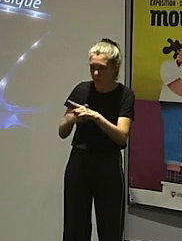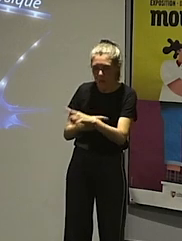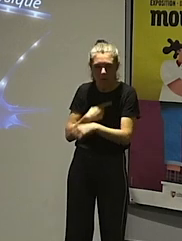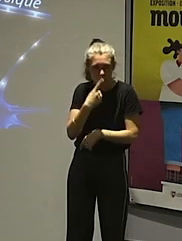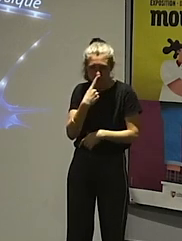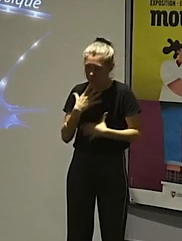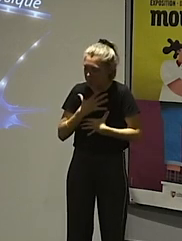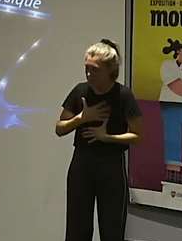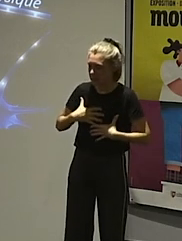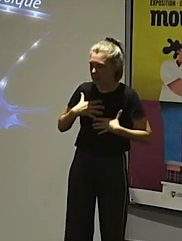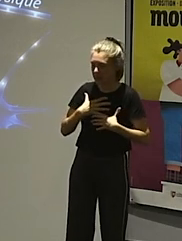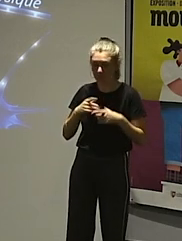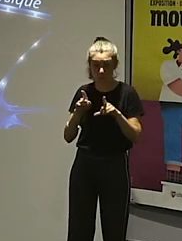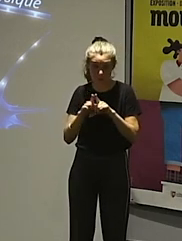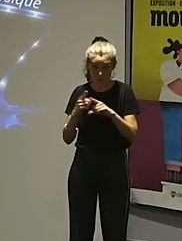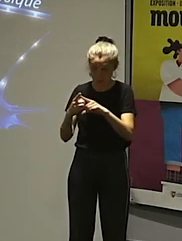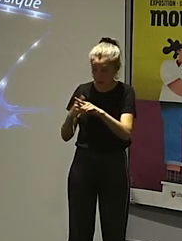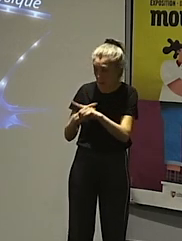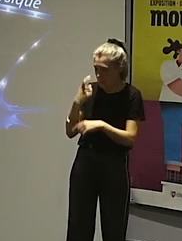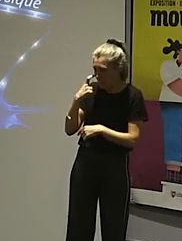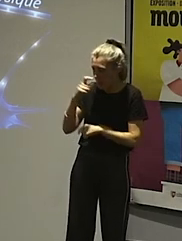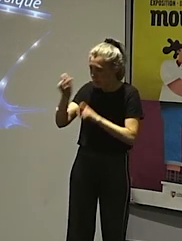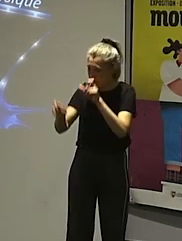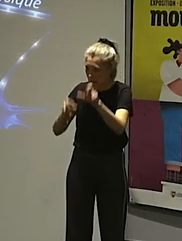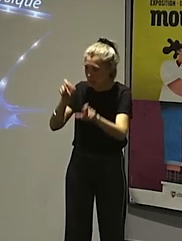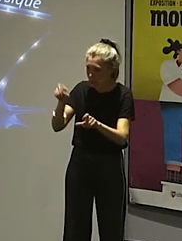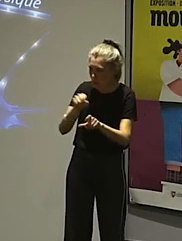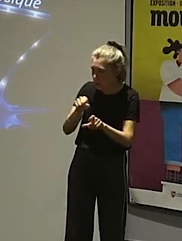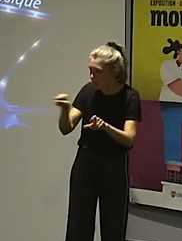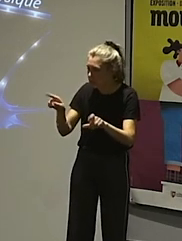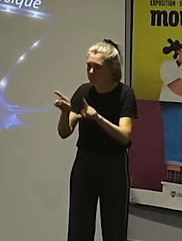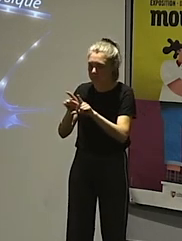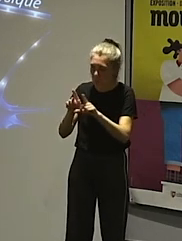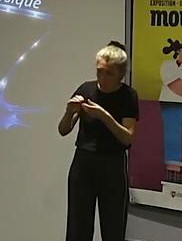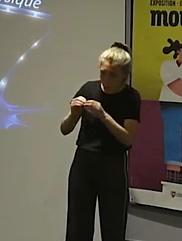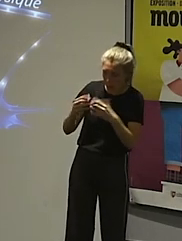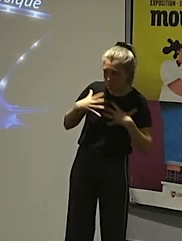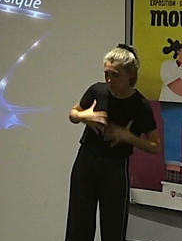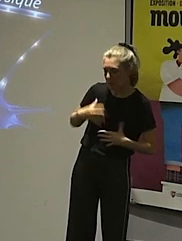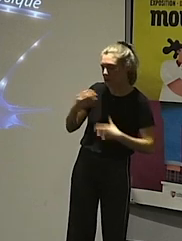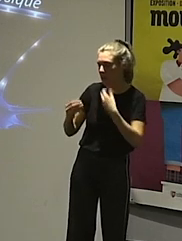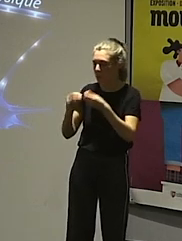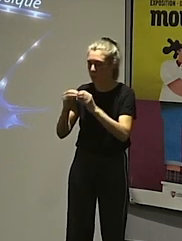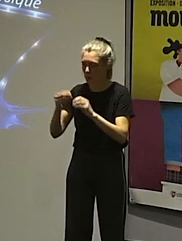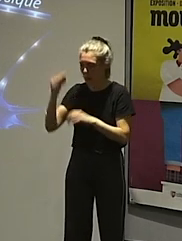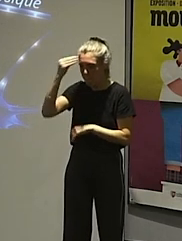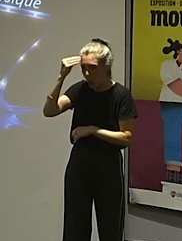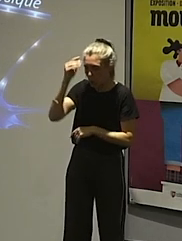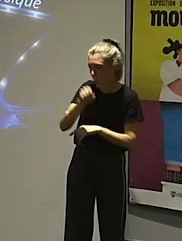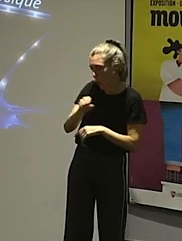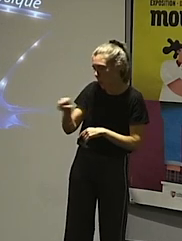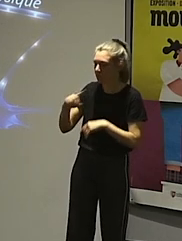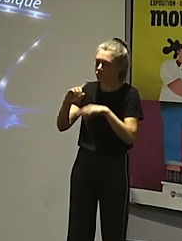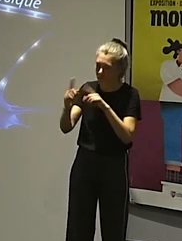des gens de toutes... qui ont aussi des problèmes physiques ou des problèmes mentaux, et des